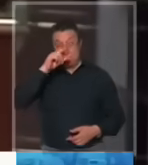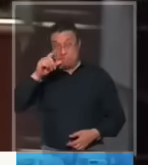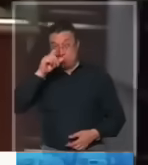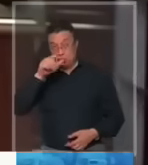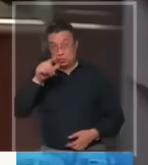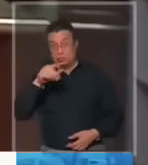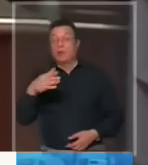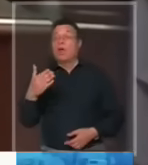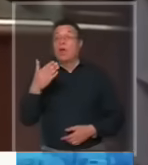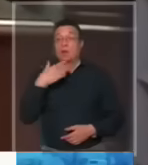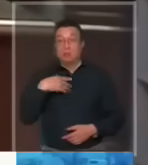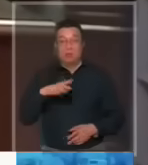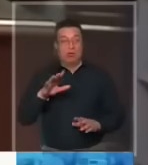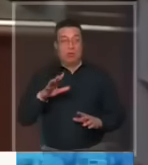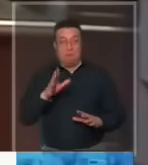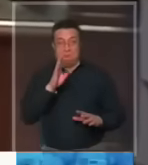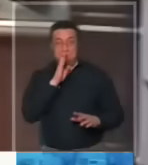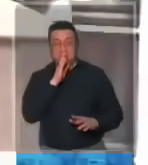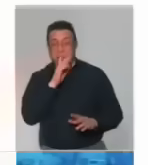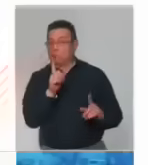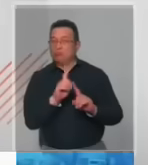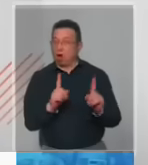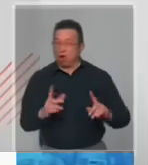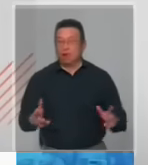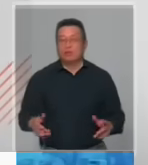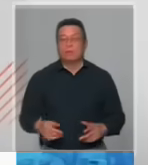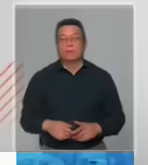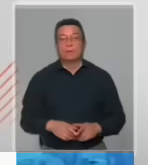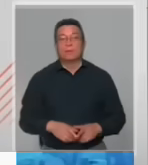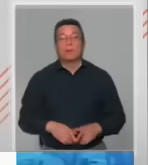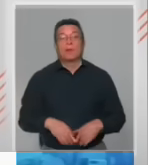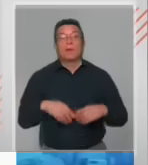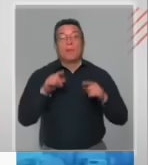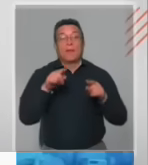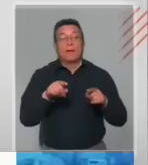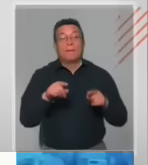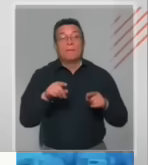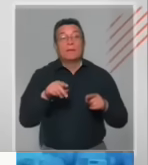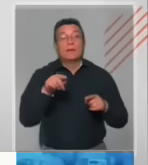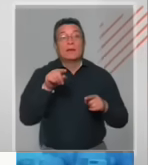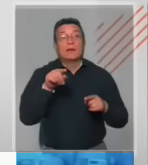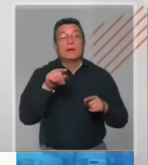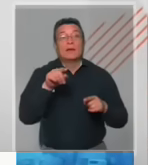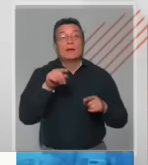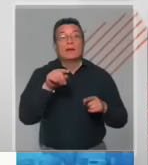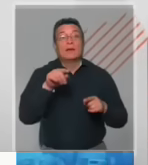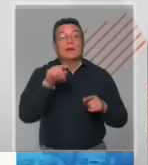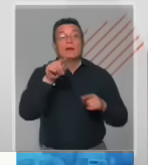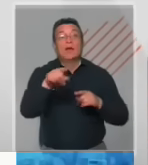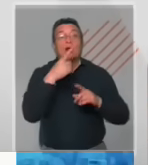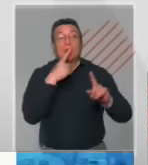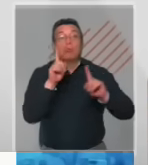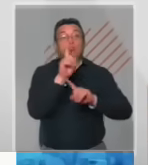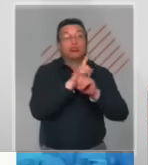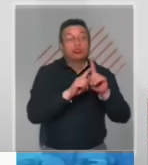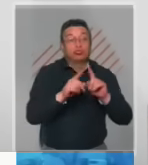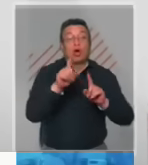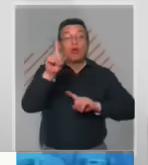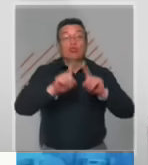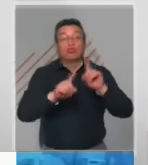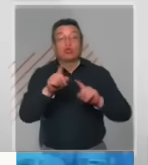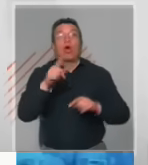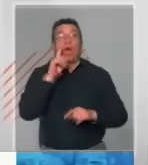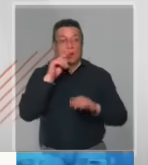se quedó de brazos cruzados. Ядерное сдерживание направлено на обеспечение понимания